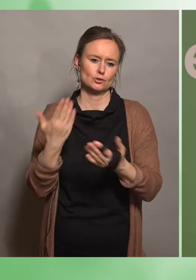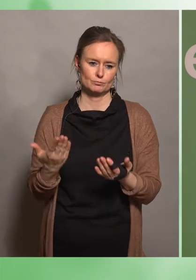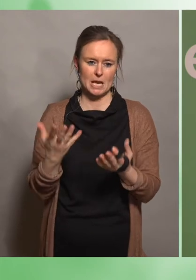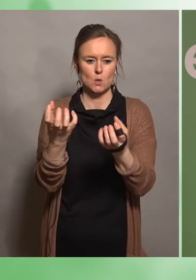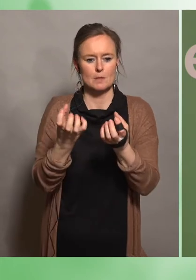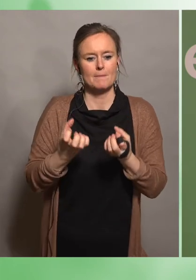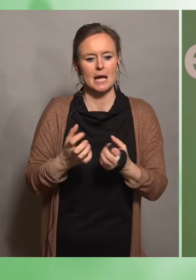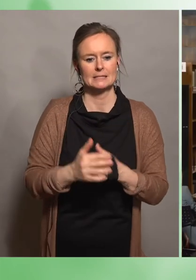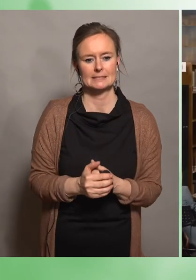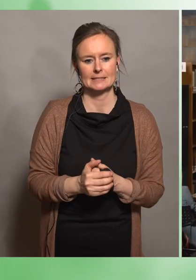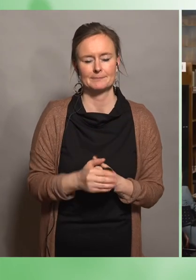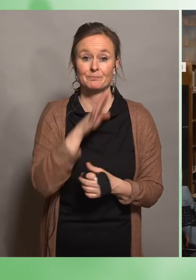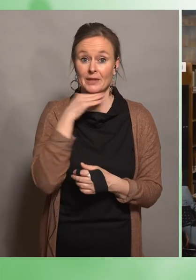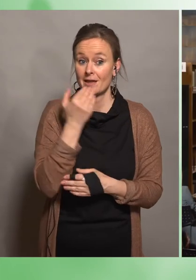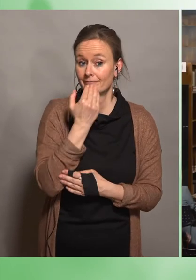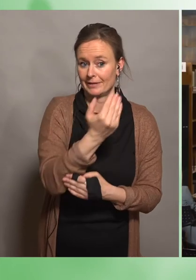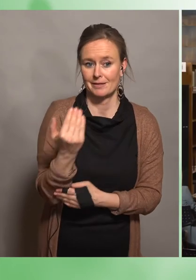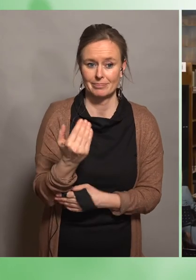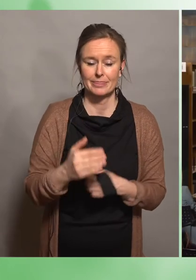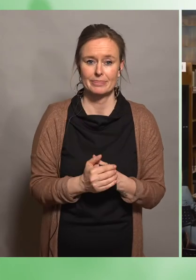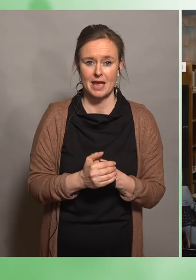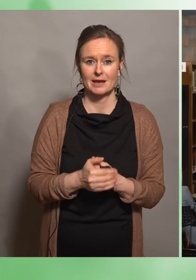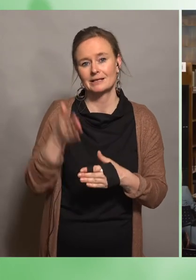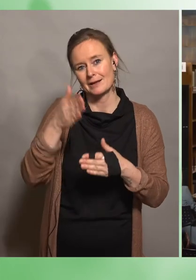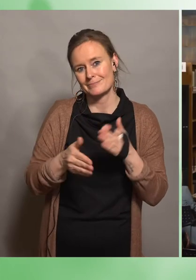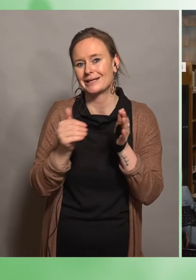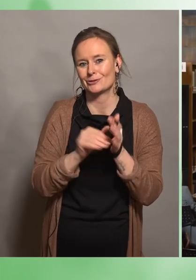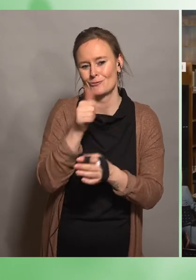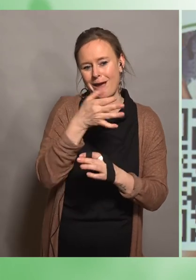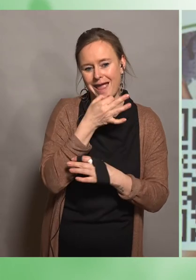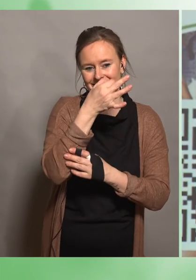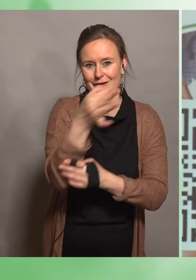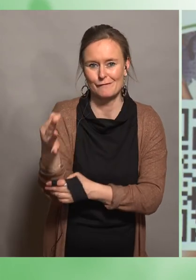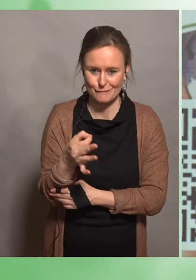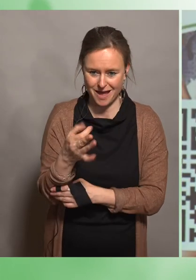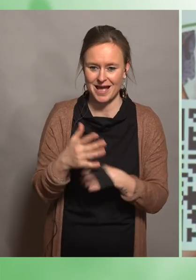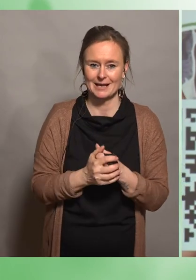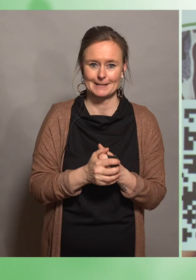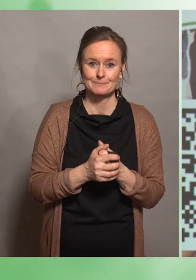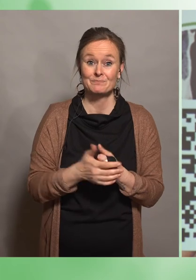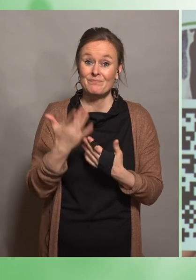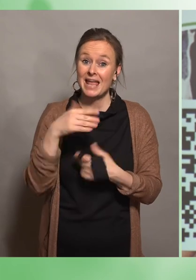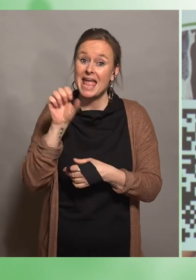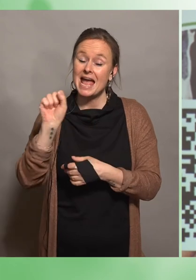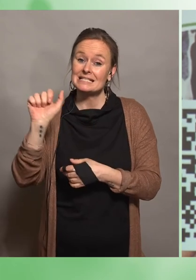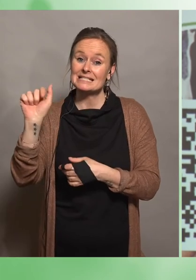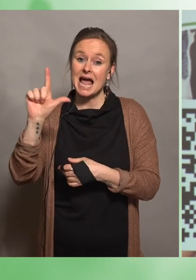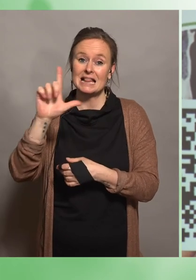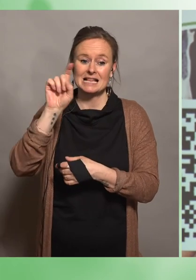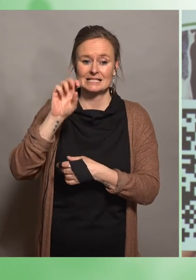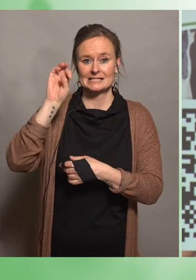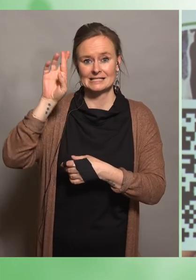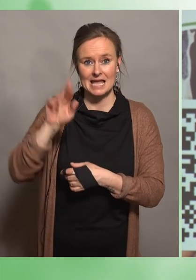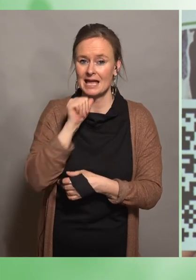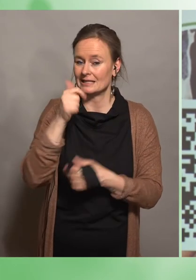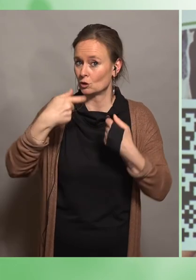Best-Practice-Beispiele dazu. Vielen Dank. Ich habe am Ende dann noch eine Frage an Sie, die da gestellt wurde. Herr Salzer, Sie sind nicht nur Präsident der